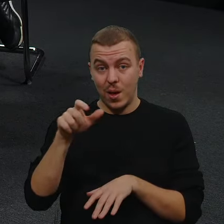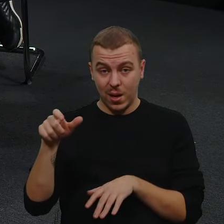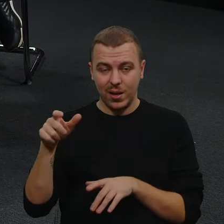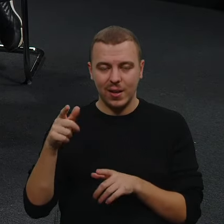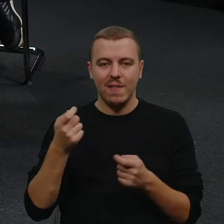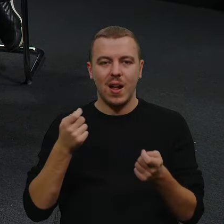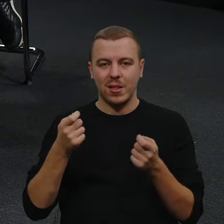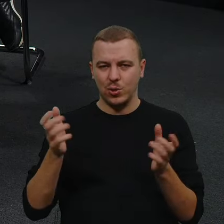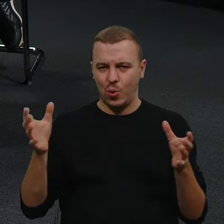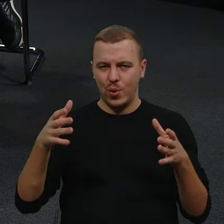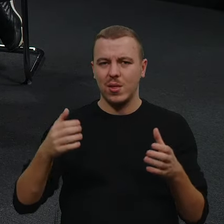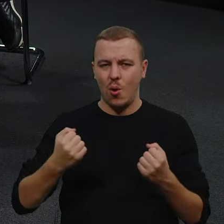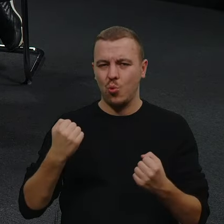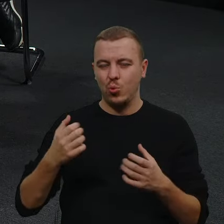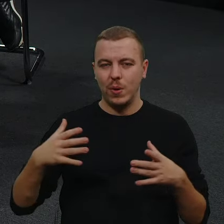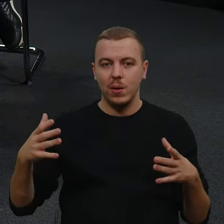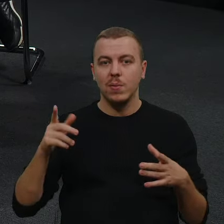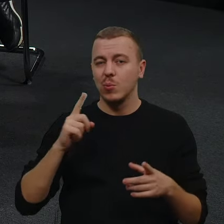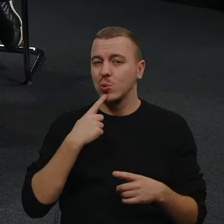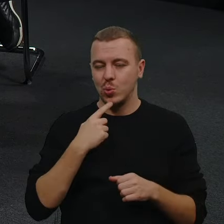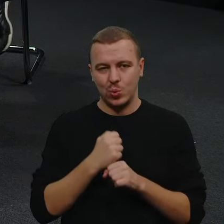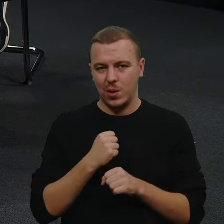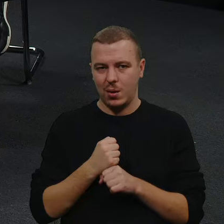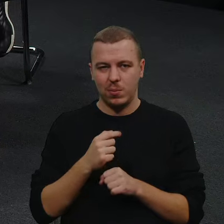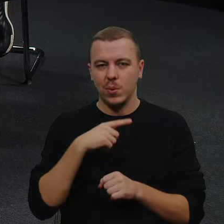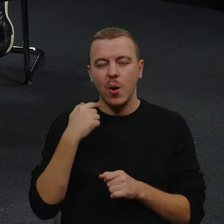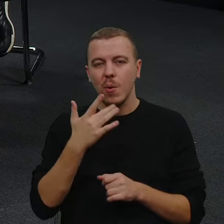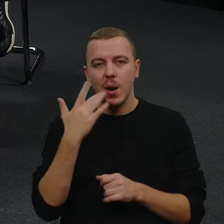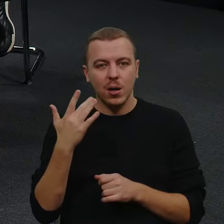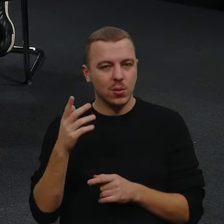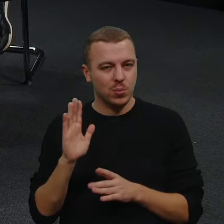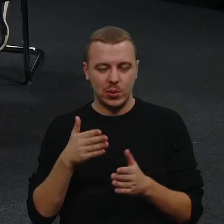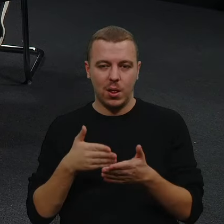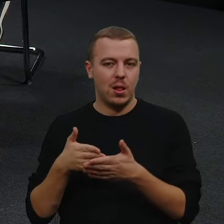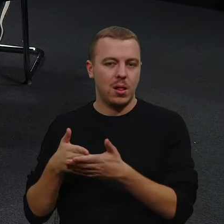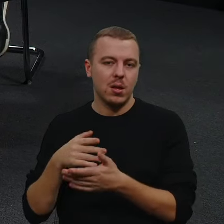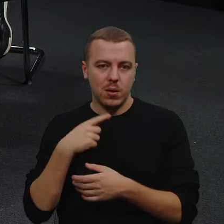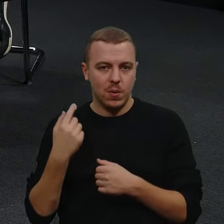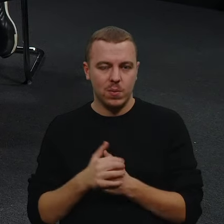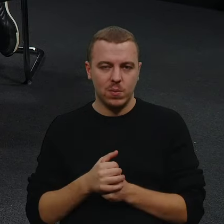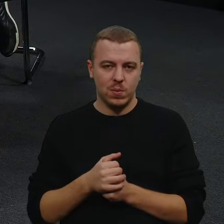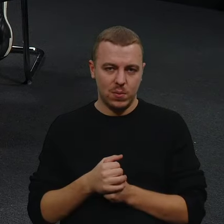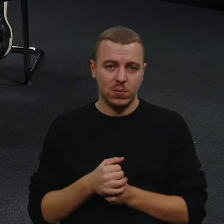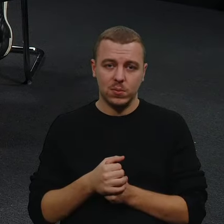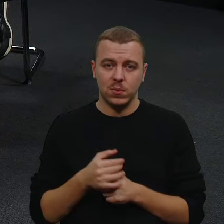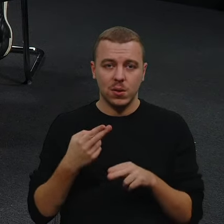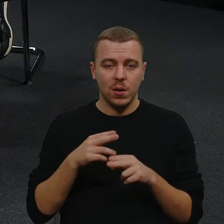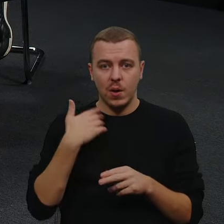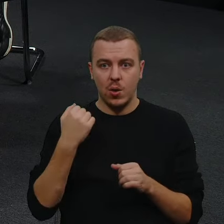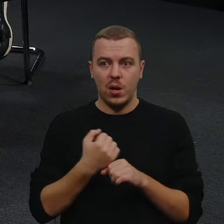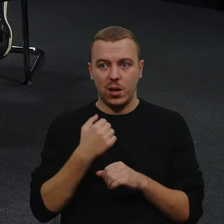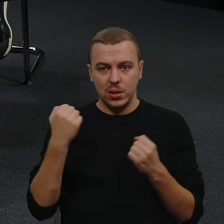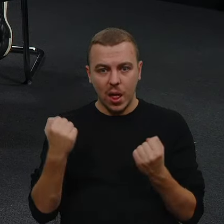valdančioje daugumoje tai bus labai sudėtingas darbas. Tikrai laukia didžiulį iššūkį ir radikalius, kai kada reikės